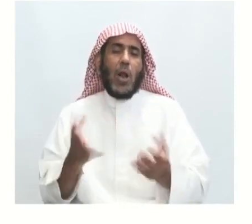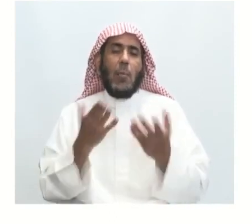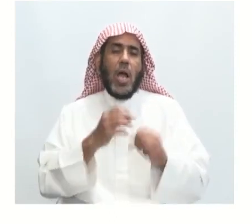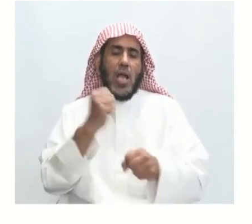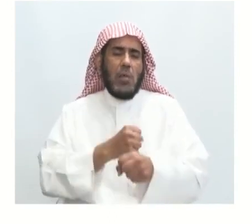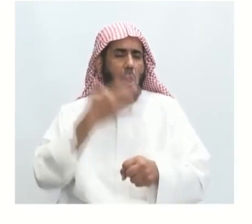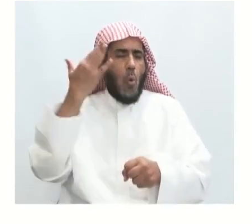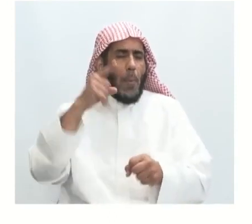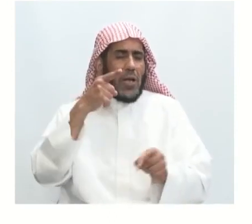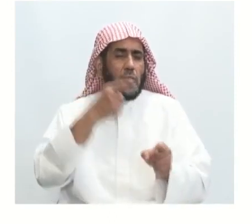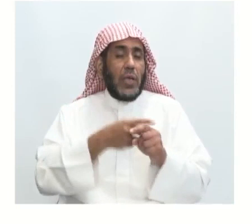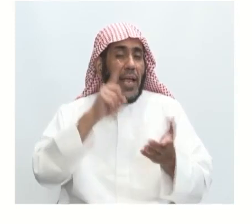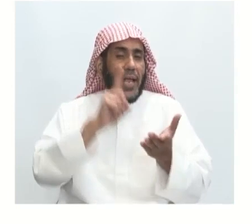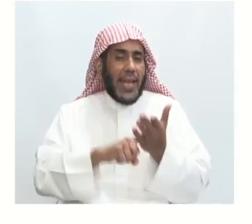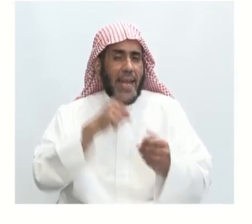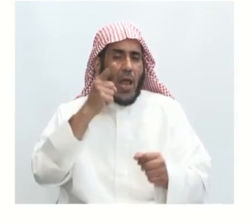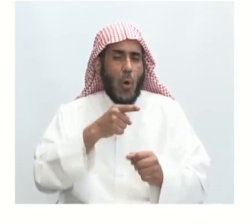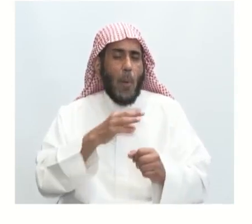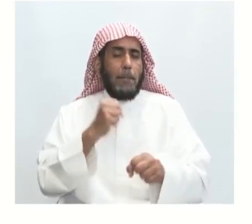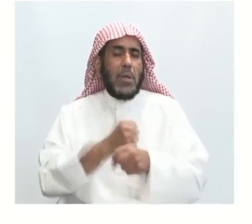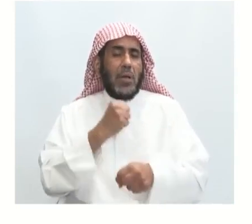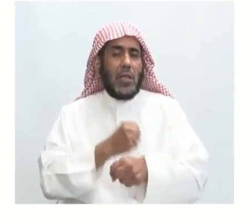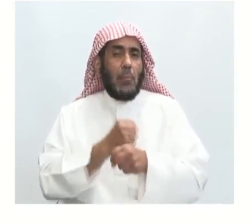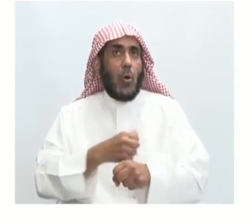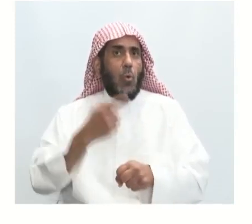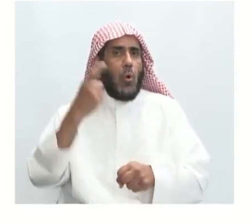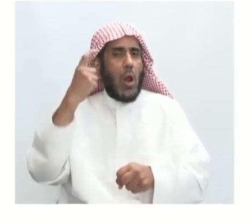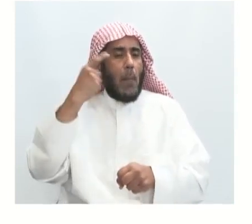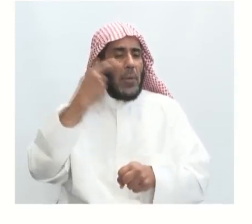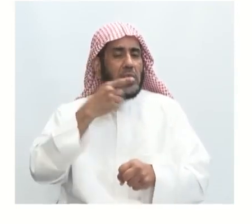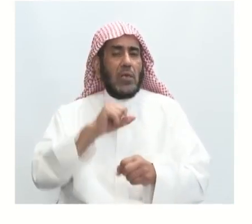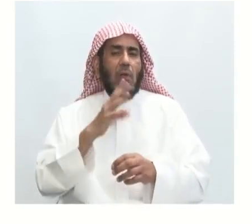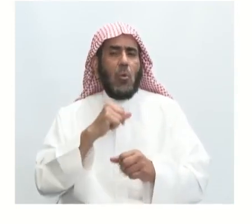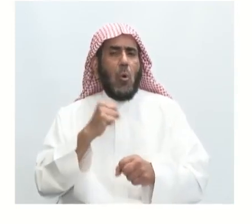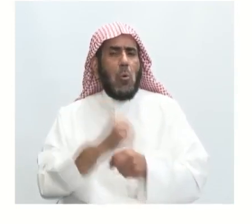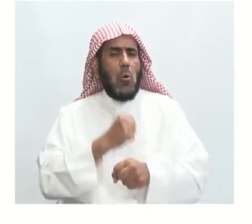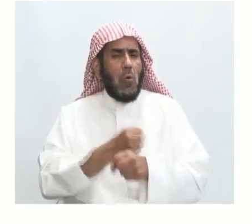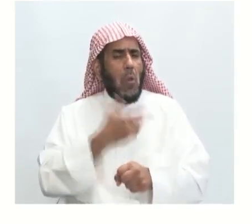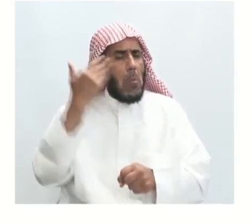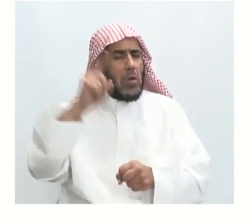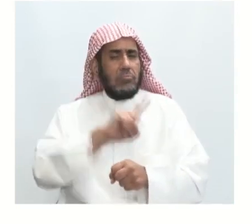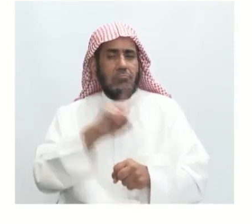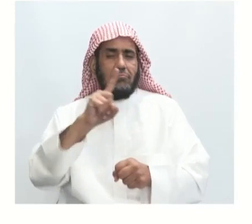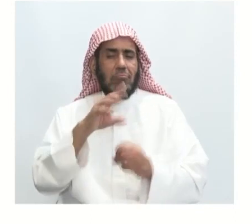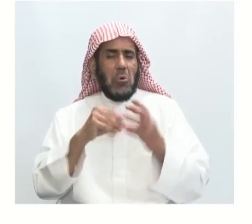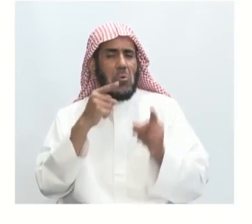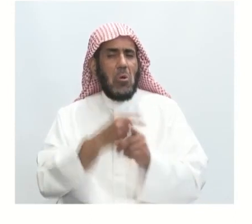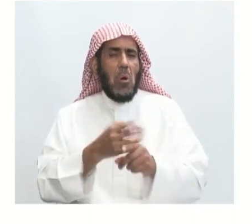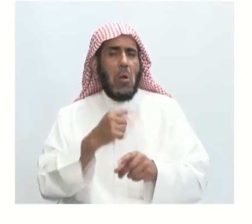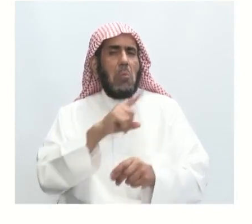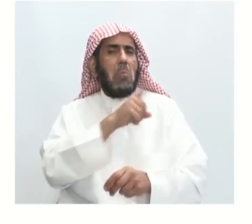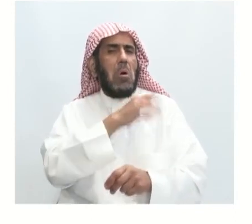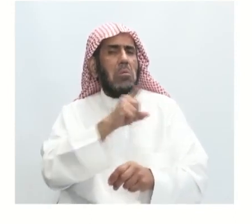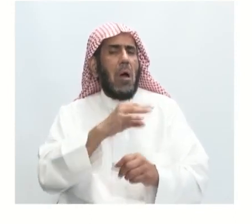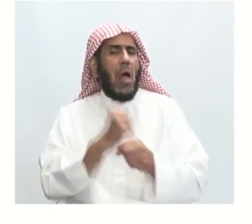اعملوا ما شئتم انه بما تعملون بصير فليس المراد ان يفعل مخاطبون ما يشاءوا وكانهم غير محاسبين